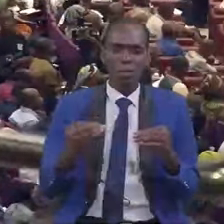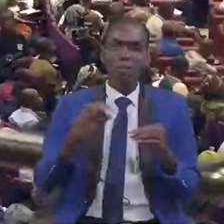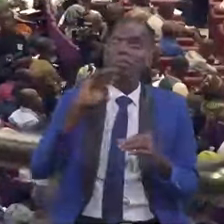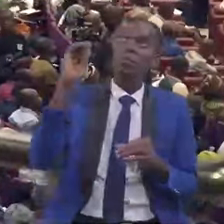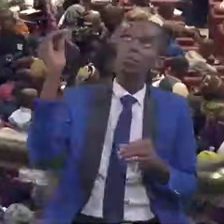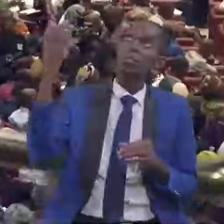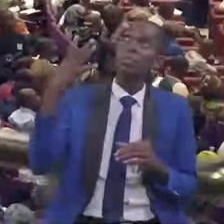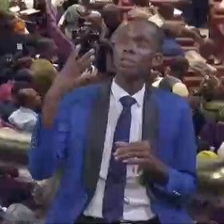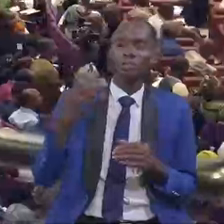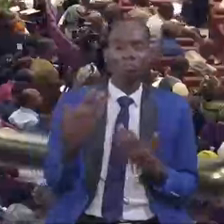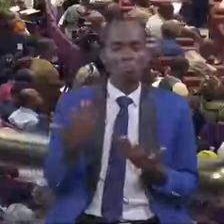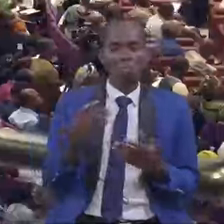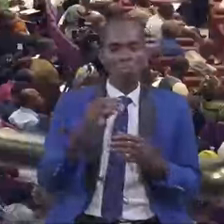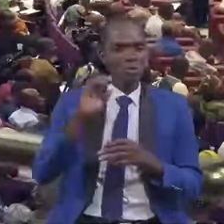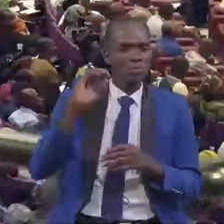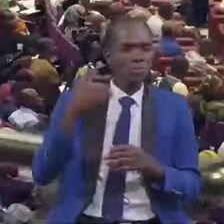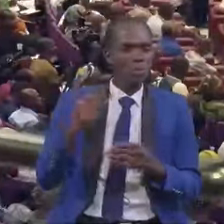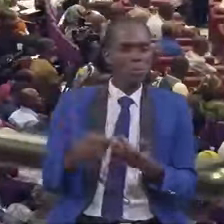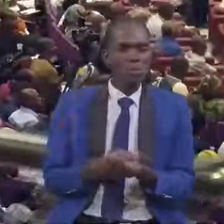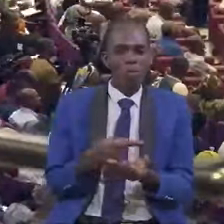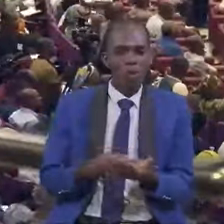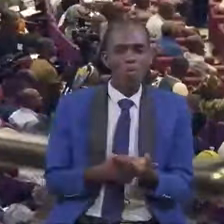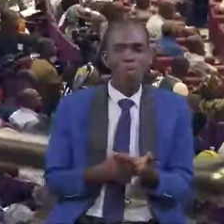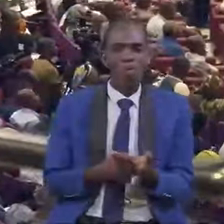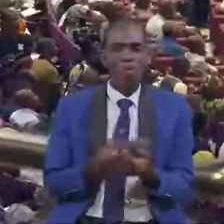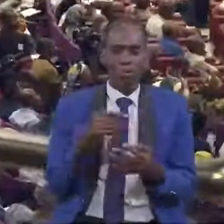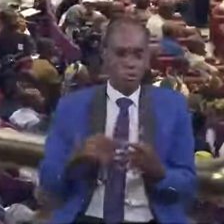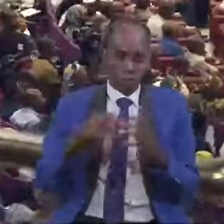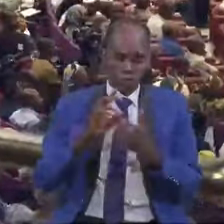délivrance, de la puissance. J'ai perdu votre amen.